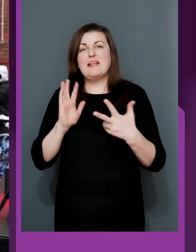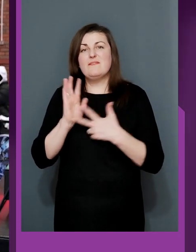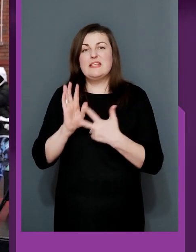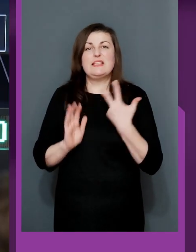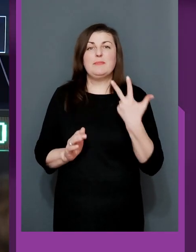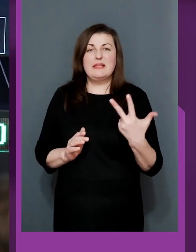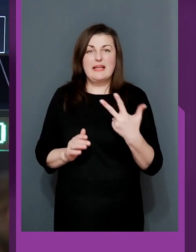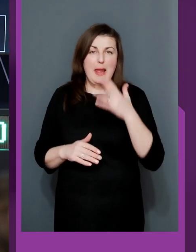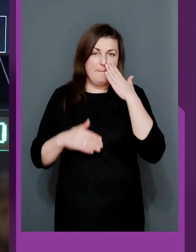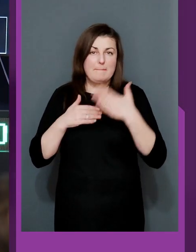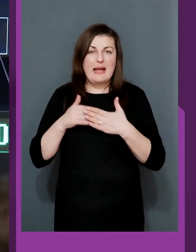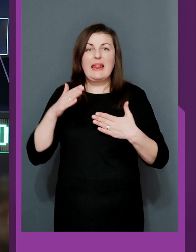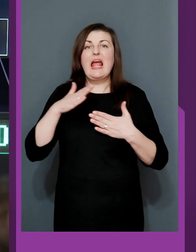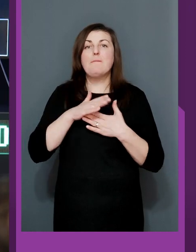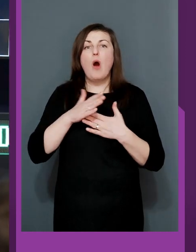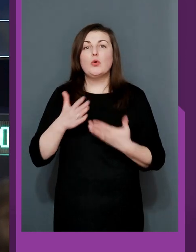8:3 перед